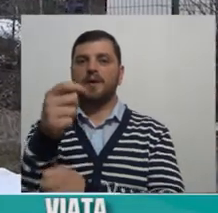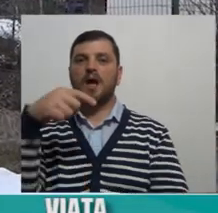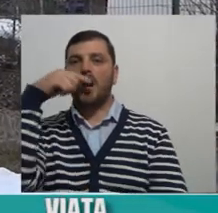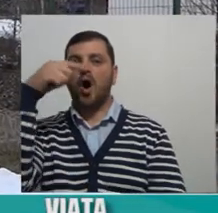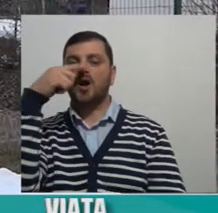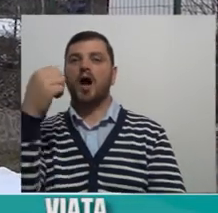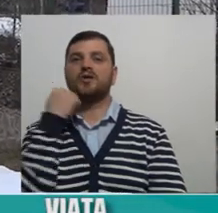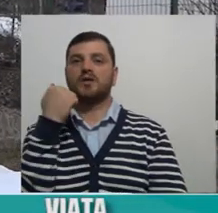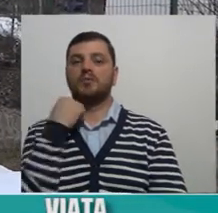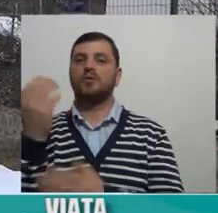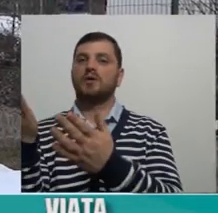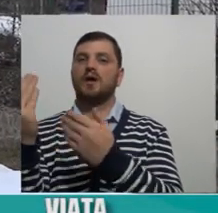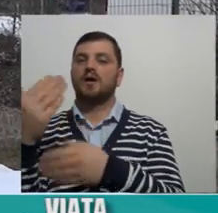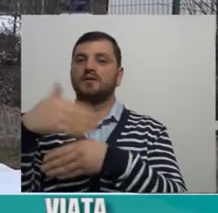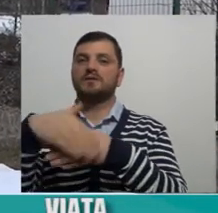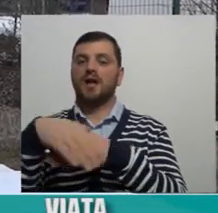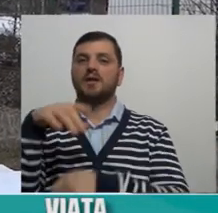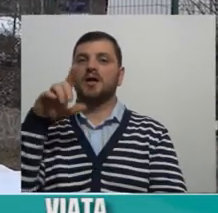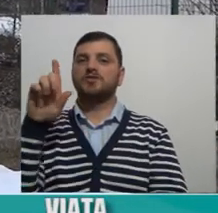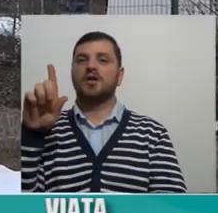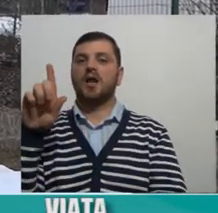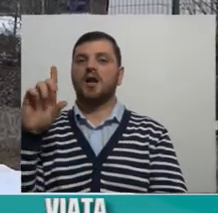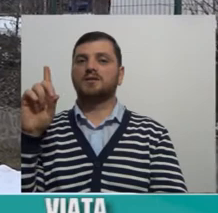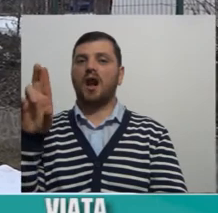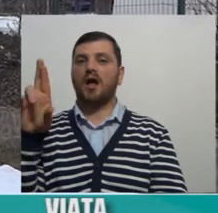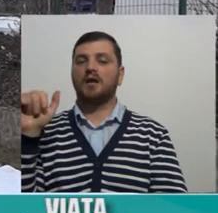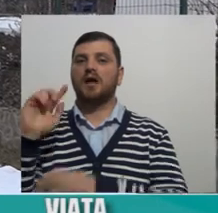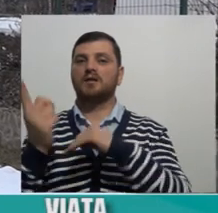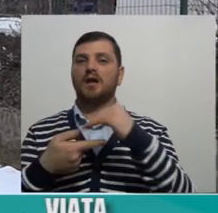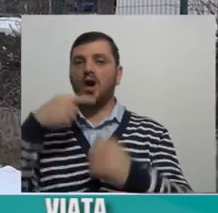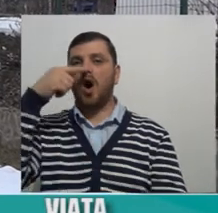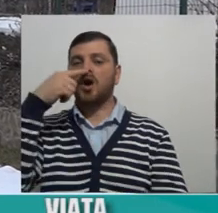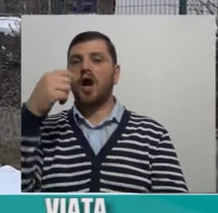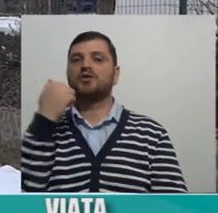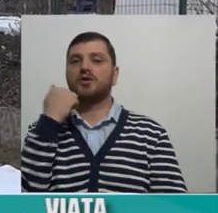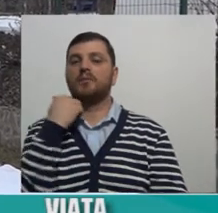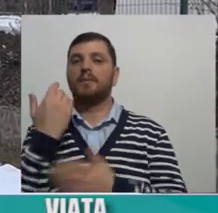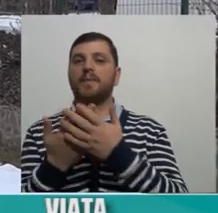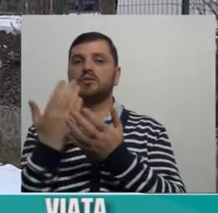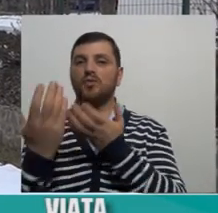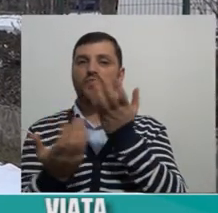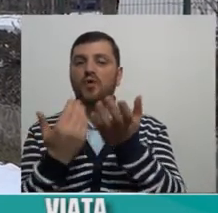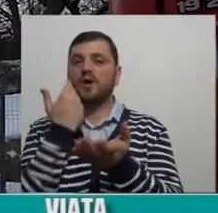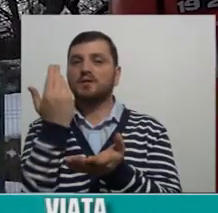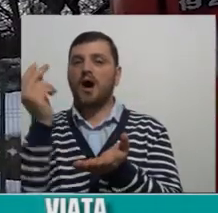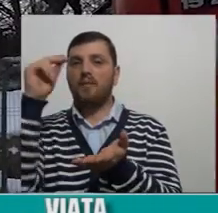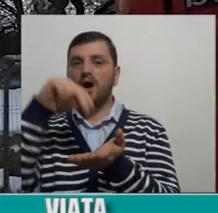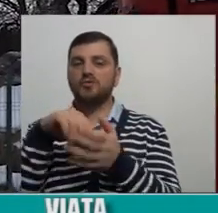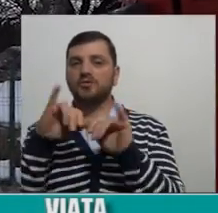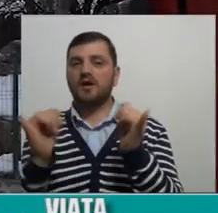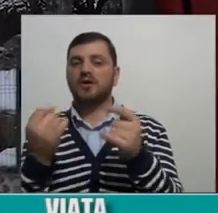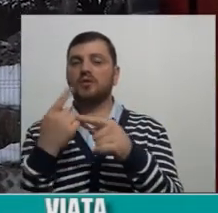Detașamentul pompieri Câmpulung a fost solicitat să intervină pe strada General Dragalina din municipiul Câmpulung pentru un incendiu. Ajuns la